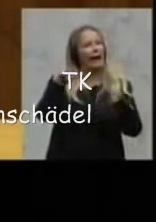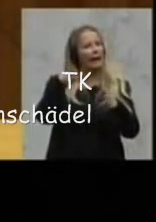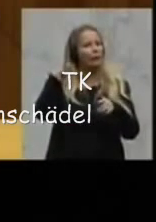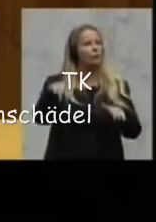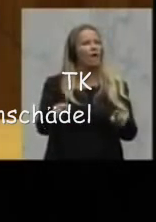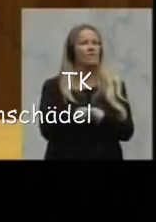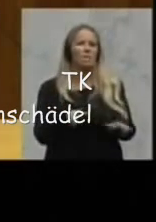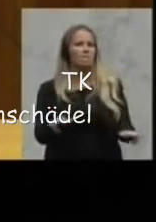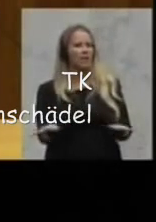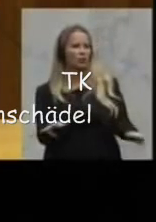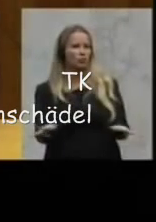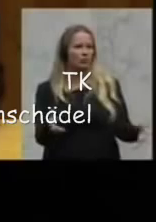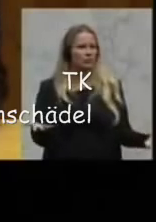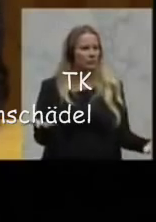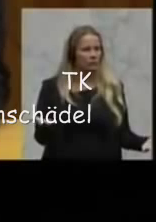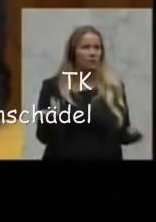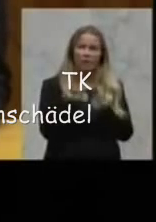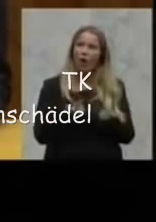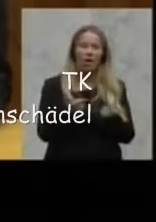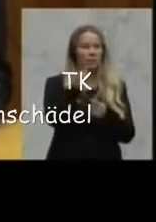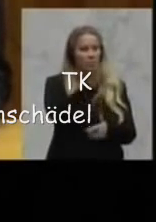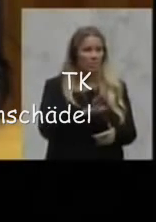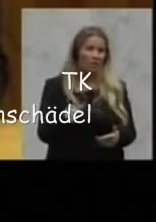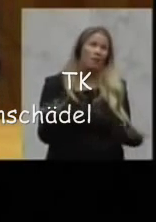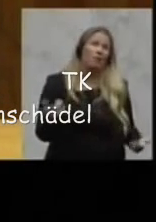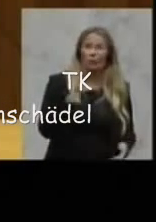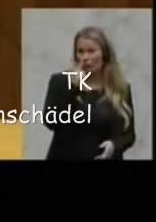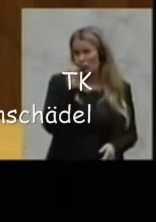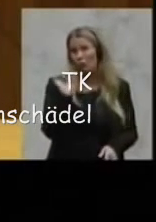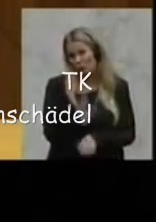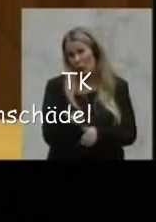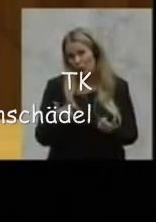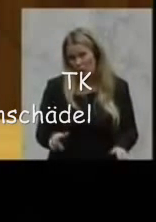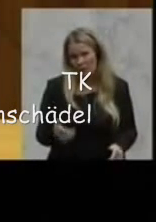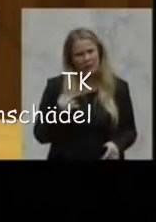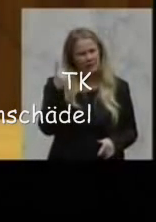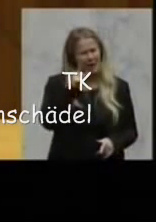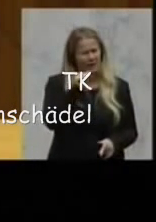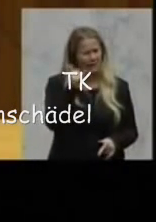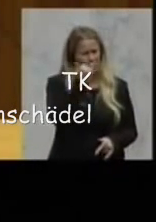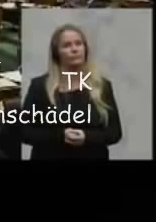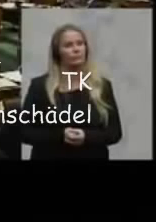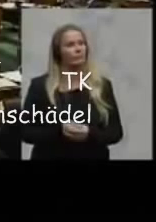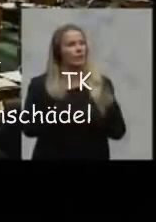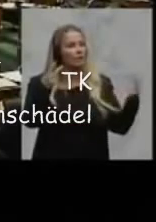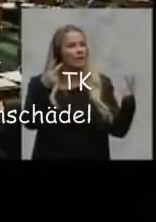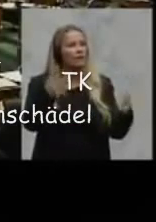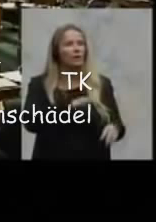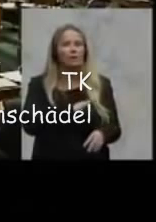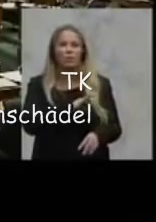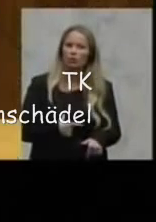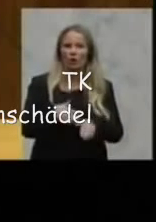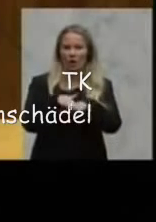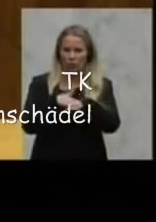Also, auch ich gratuliere von ganzem Herzen. Also,